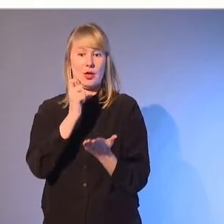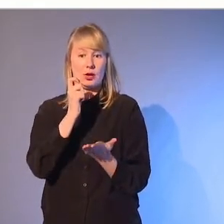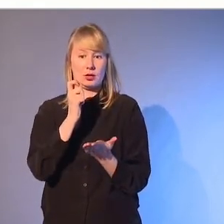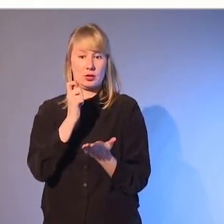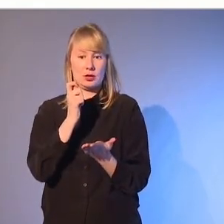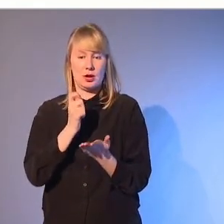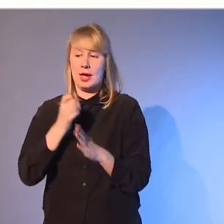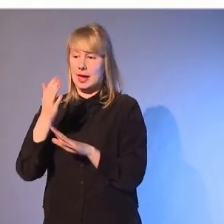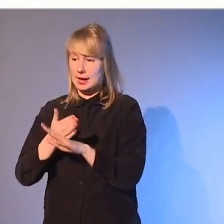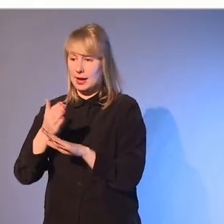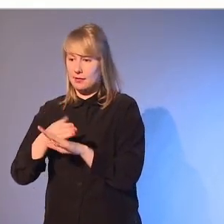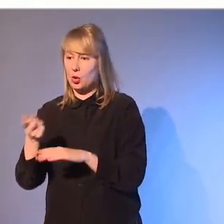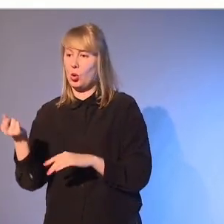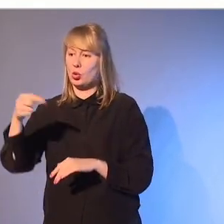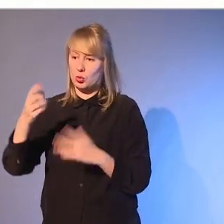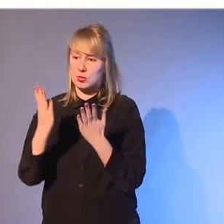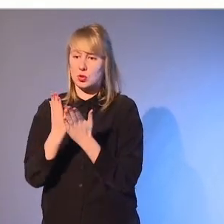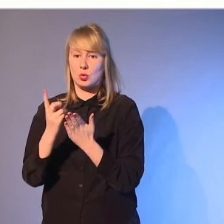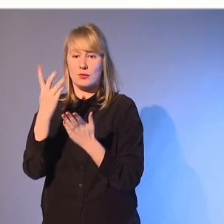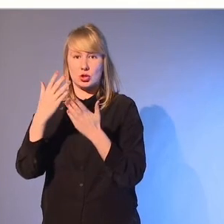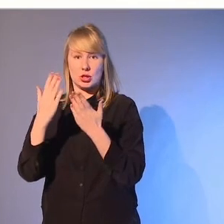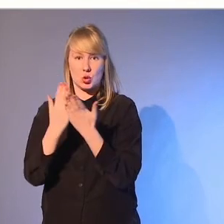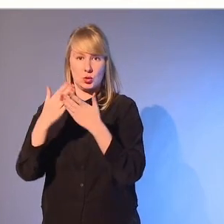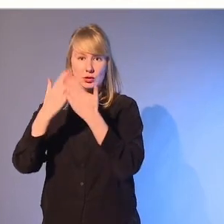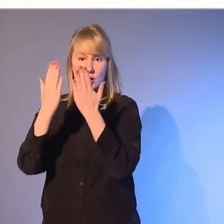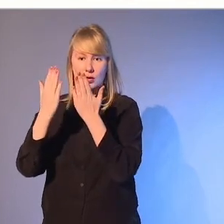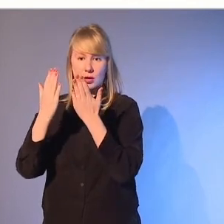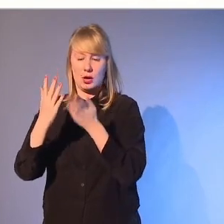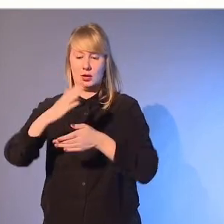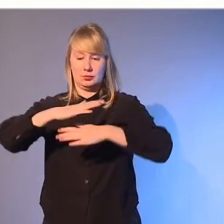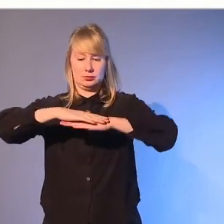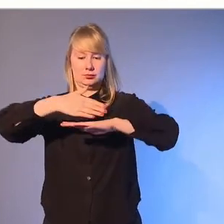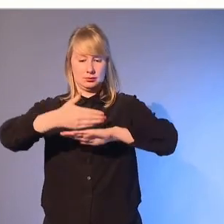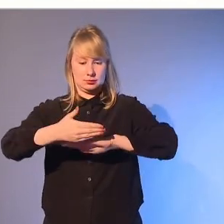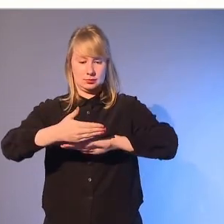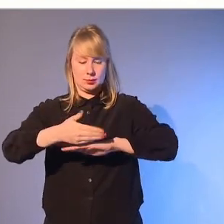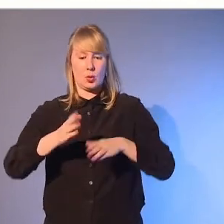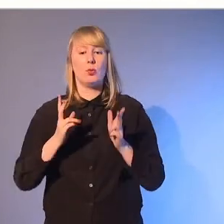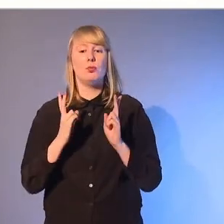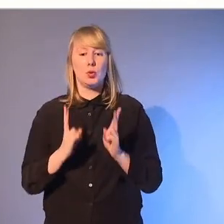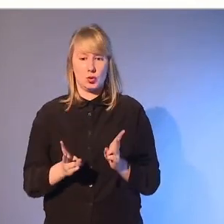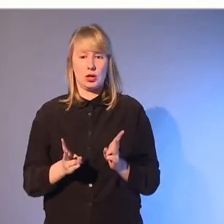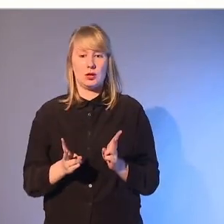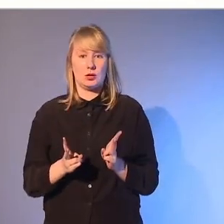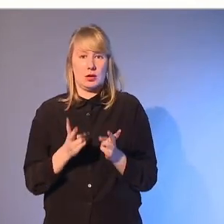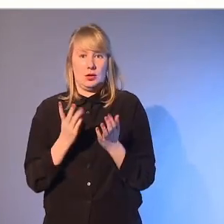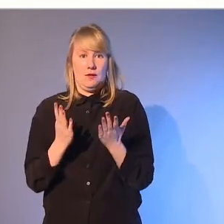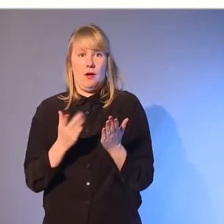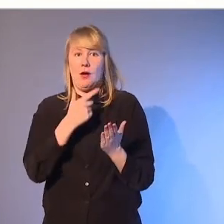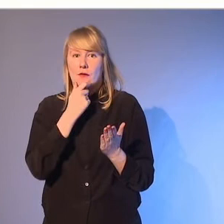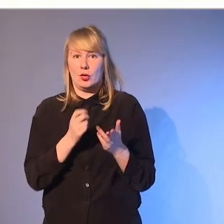stiller elevene opp på skolen første skoledag om høsten, tar opp PC-en og bruker den til det de er vant til å bruke den